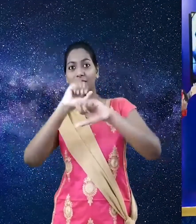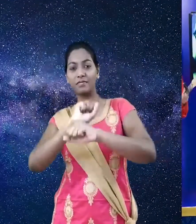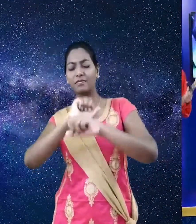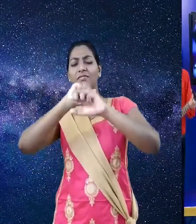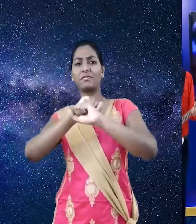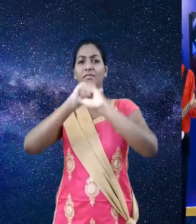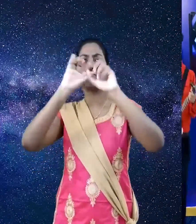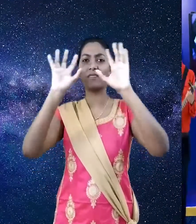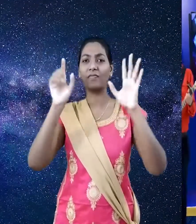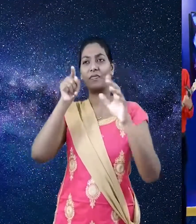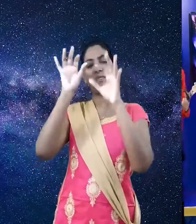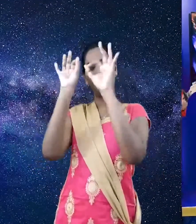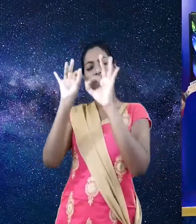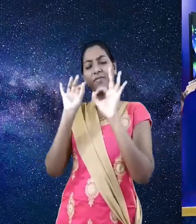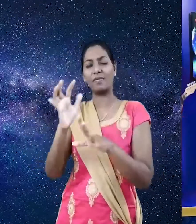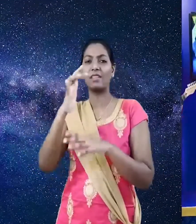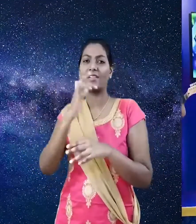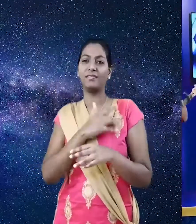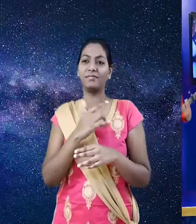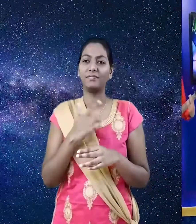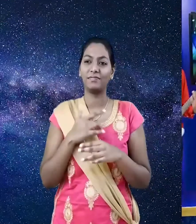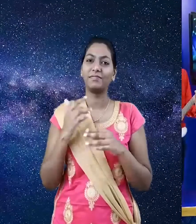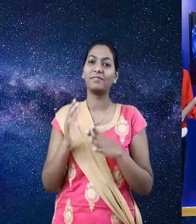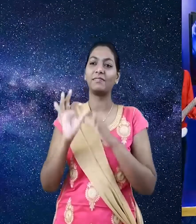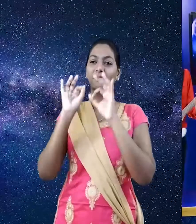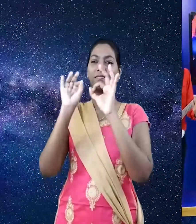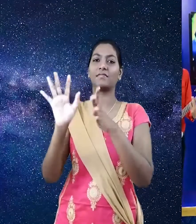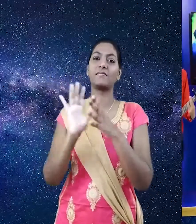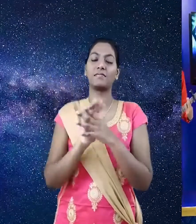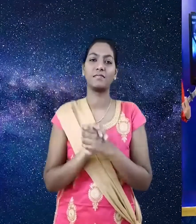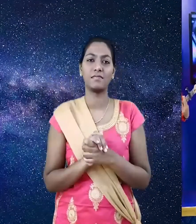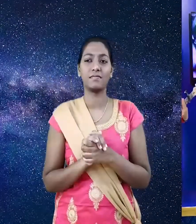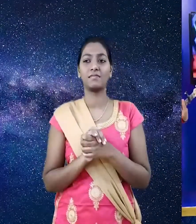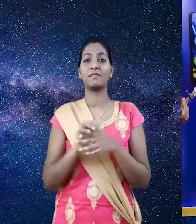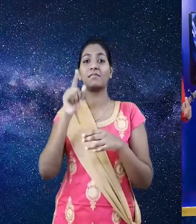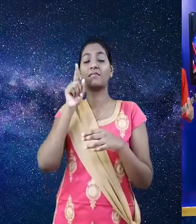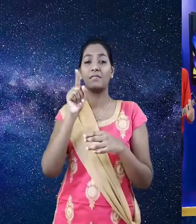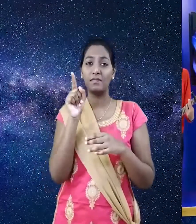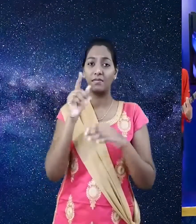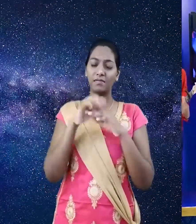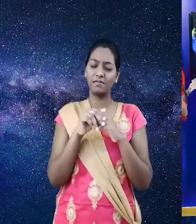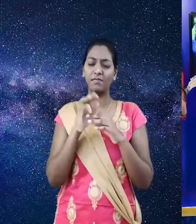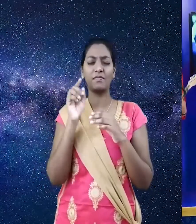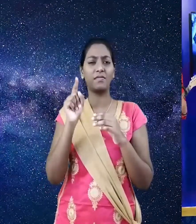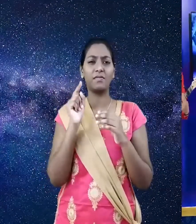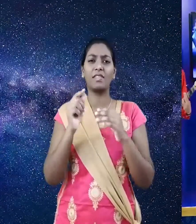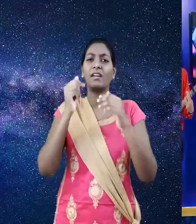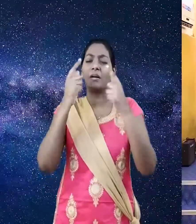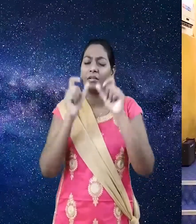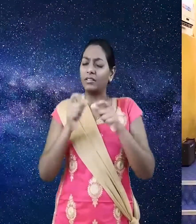प्रकाश ओ प्रभु यही तू है तू सारे आंसुओं को